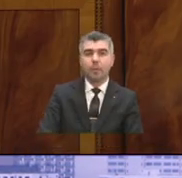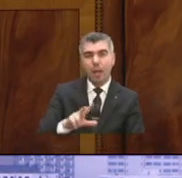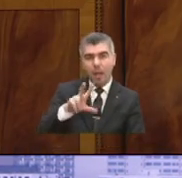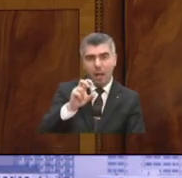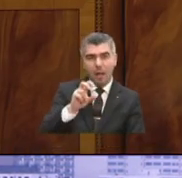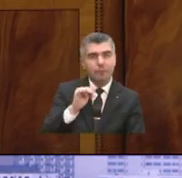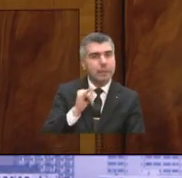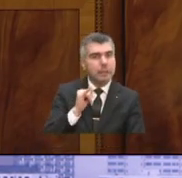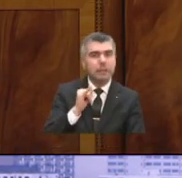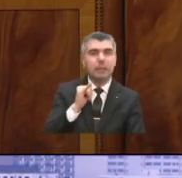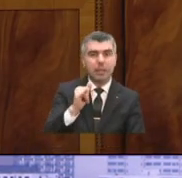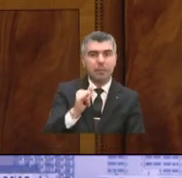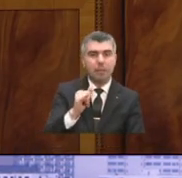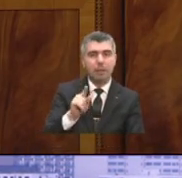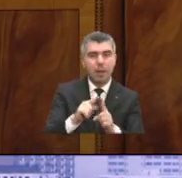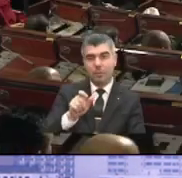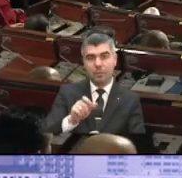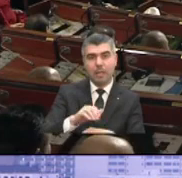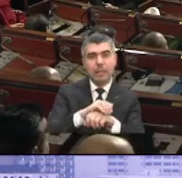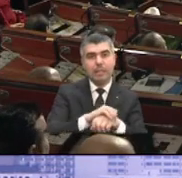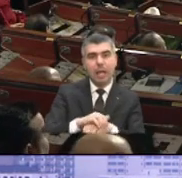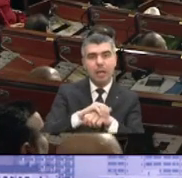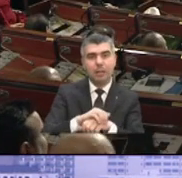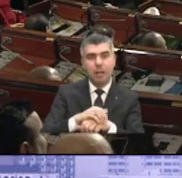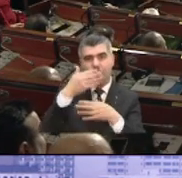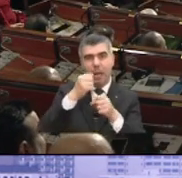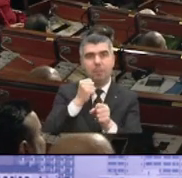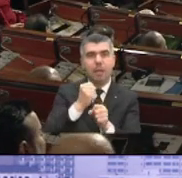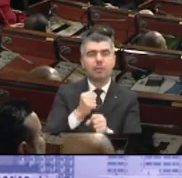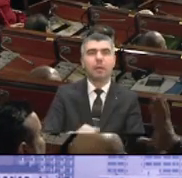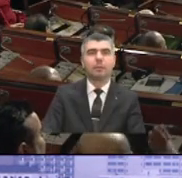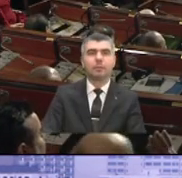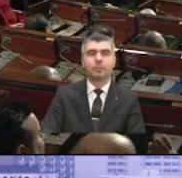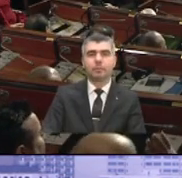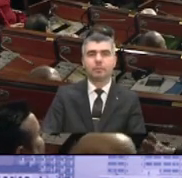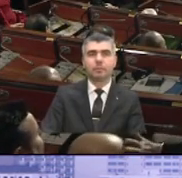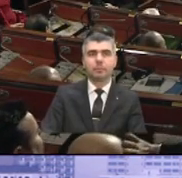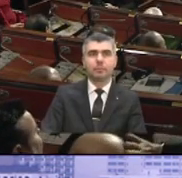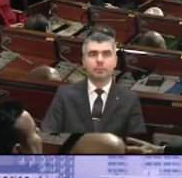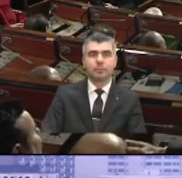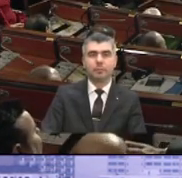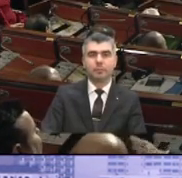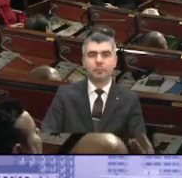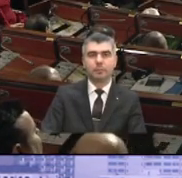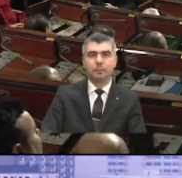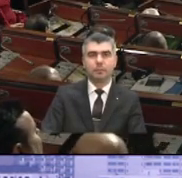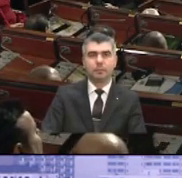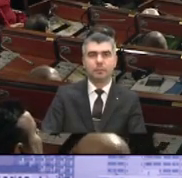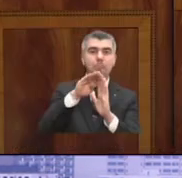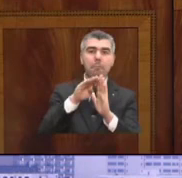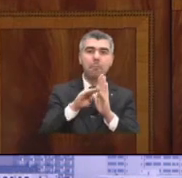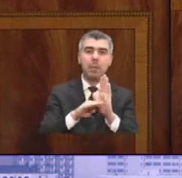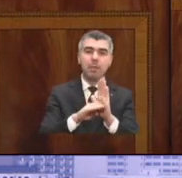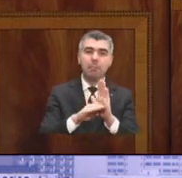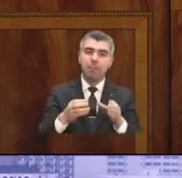هي حاله التبعيه كما قلنا في البدايه الغير المنطقيه للحكومه البرلمانيه يجب ان